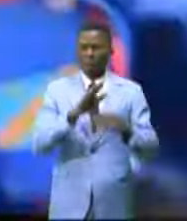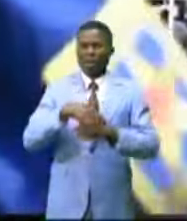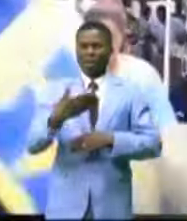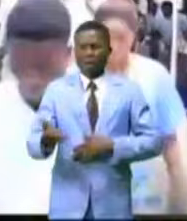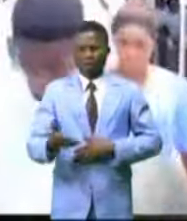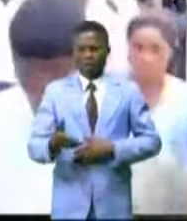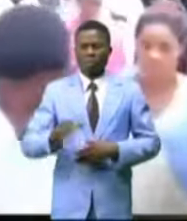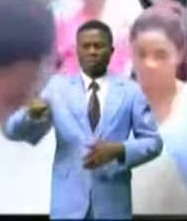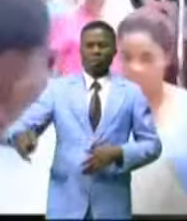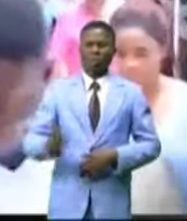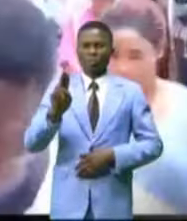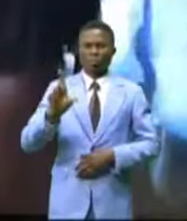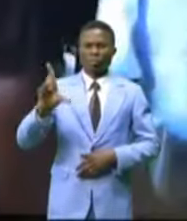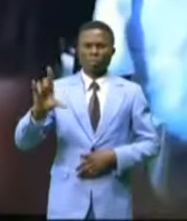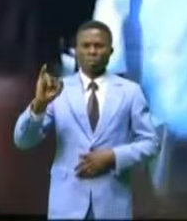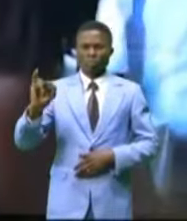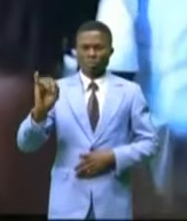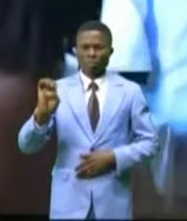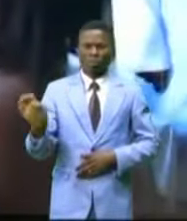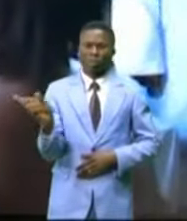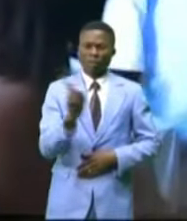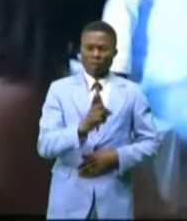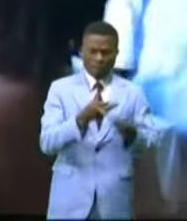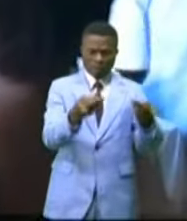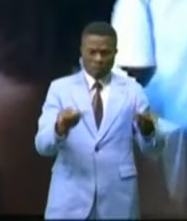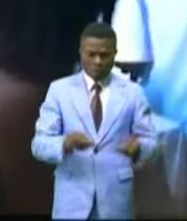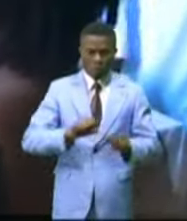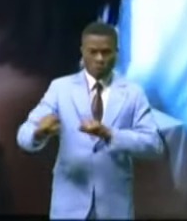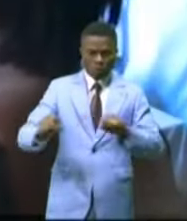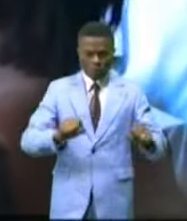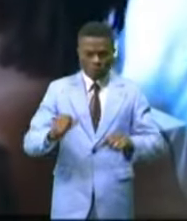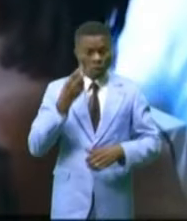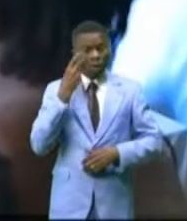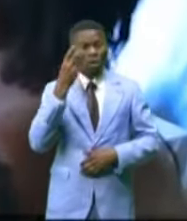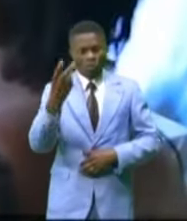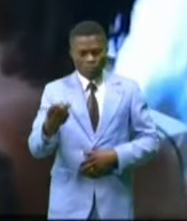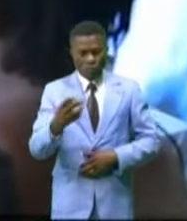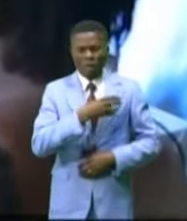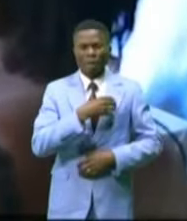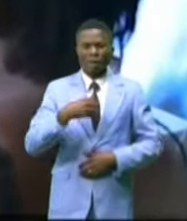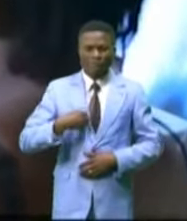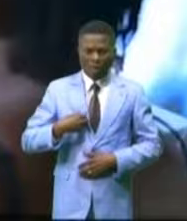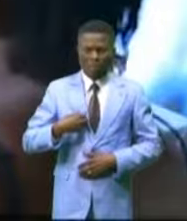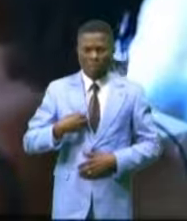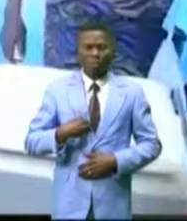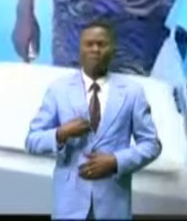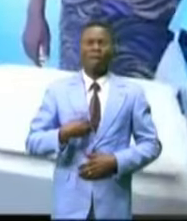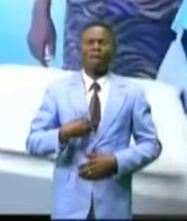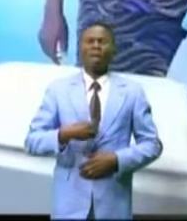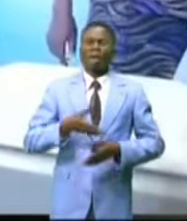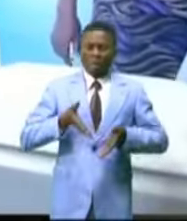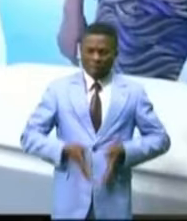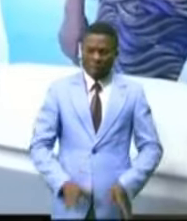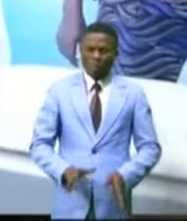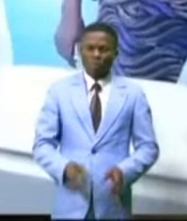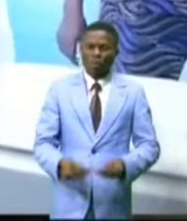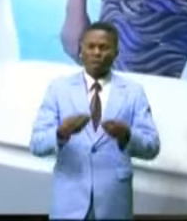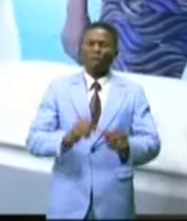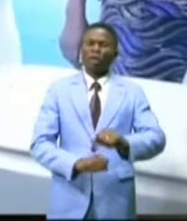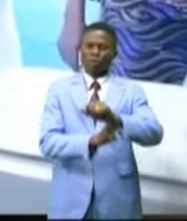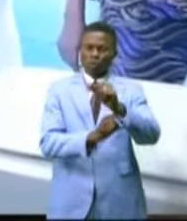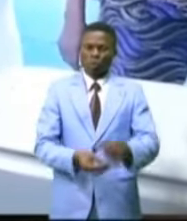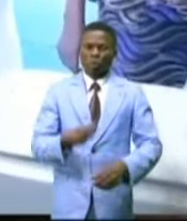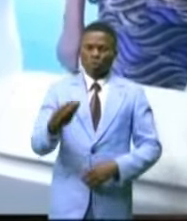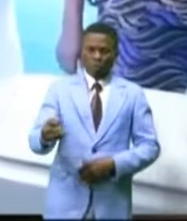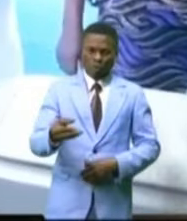Julie kalabongo s'est rendu dans la salle de consultation pour assister quelques femmes bénéficiaires des premiers fruits de la gratuité une